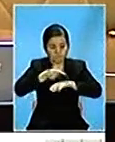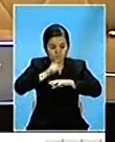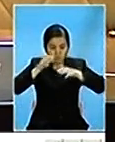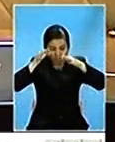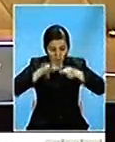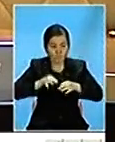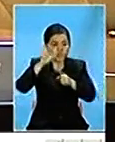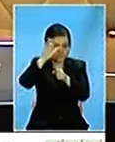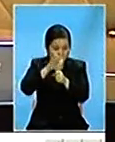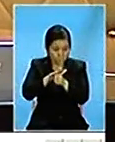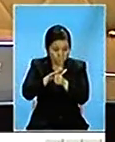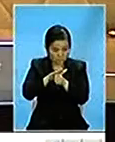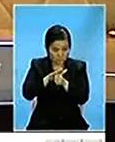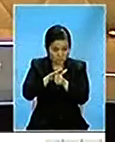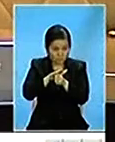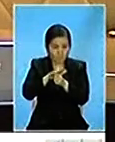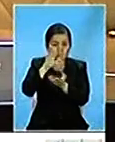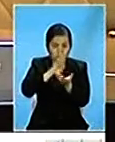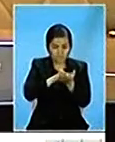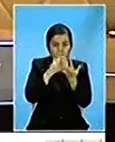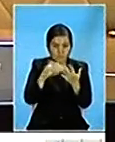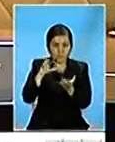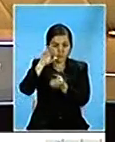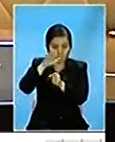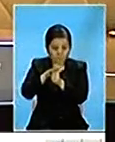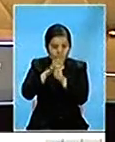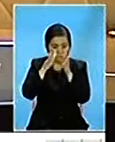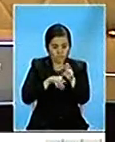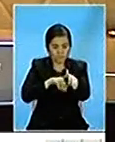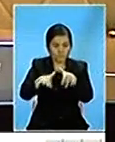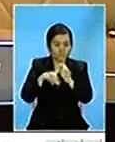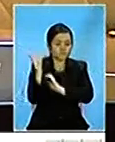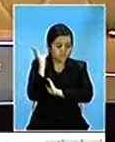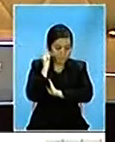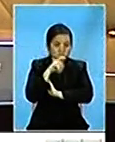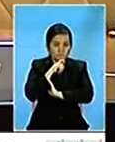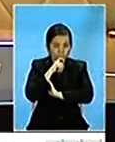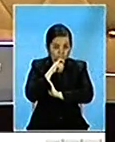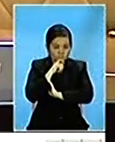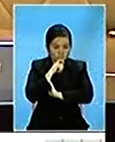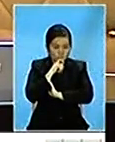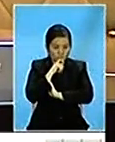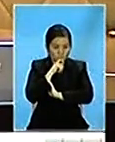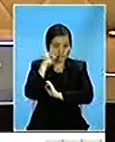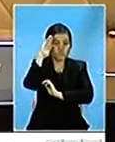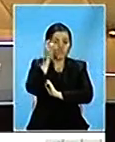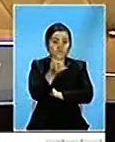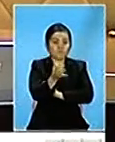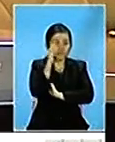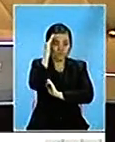ทั้งคู่ครับได้ใส่กันไปทั้งคู่ละพอแล้วครับประชาชนฟังอยู่ท่านครับท่านประท้วงเรื่องอะไรฮะ